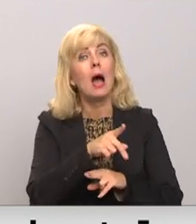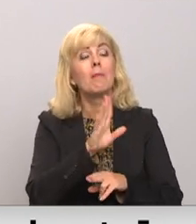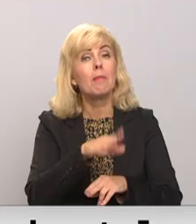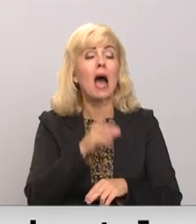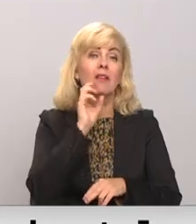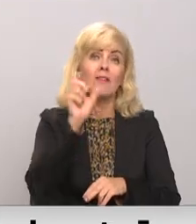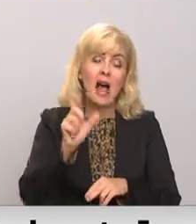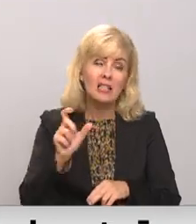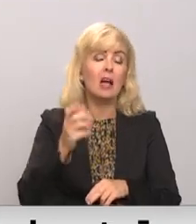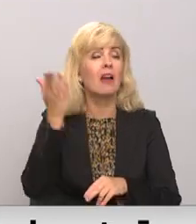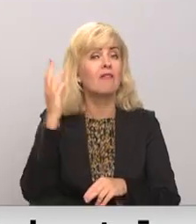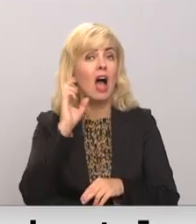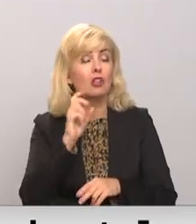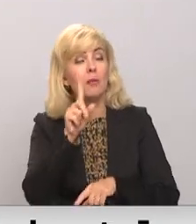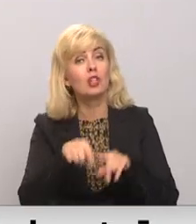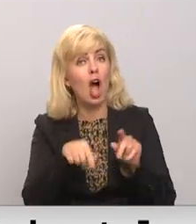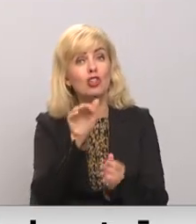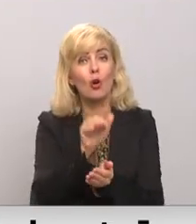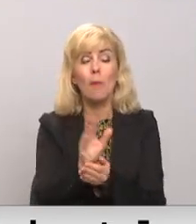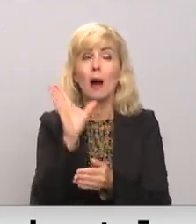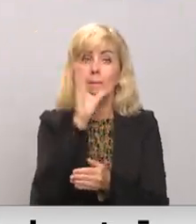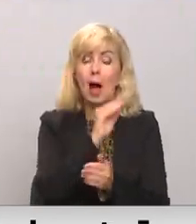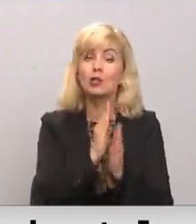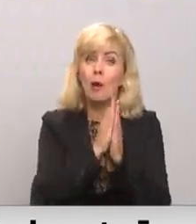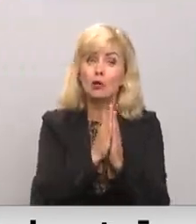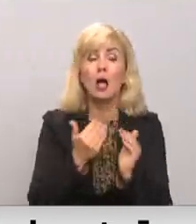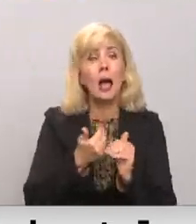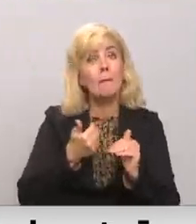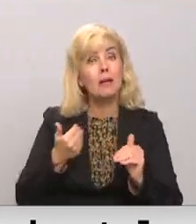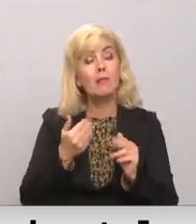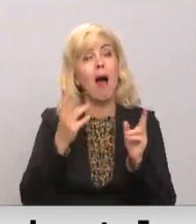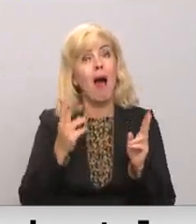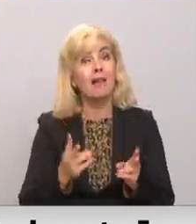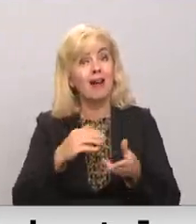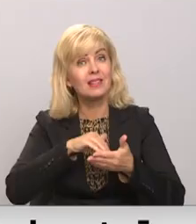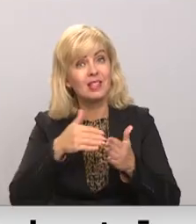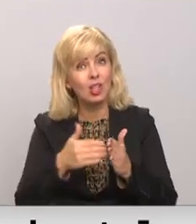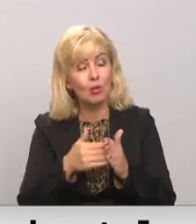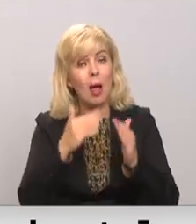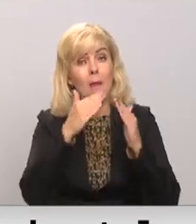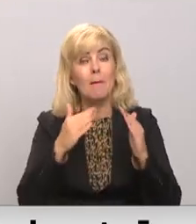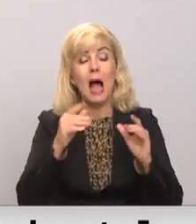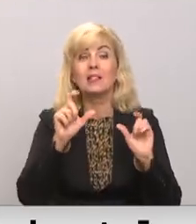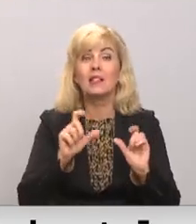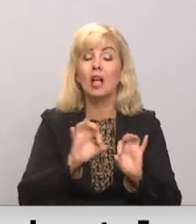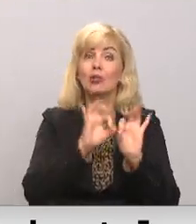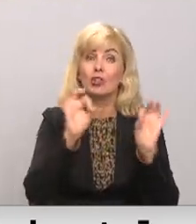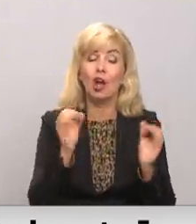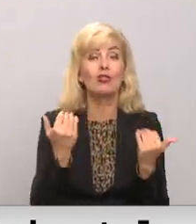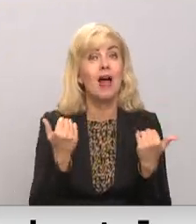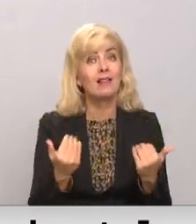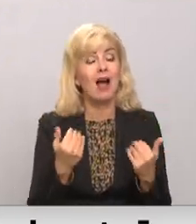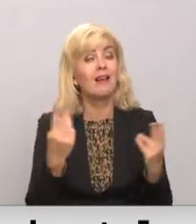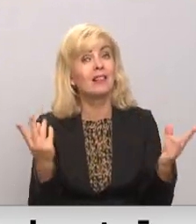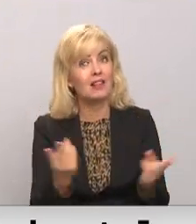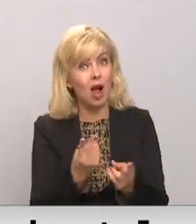vecvecākiem, vecvecākiem. Dažās kapsētās paspēc aizlūgt vēl pirms ārkārtējās situācijas un mājasēdes sākšanās, taču tagad